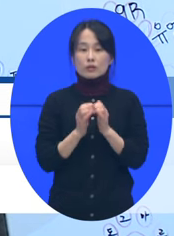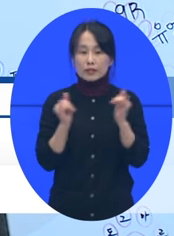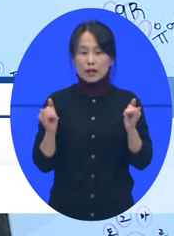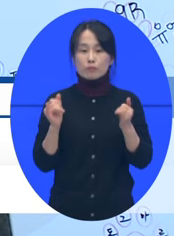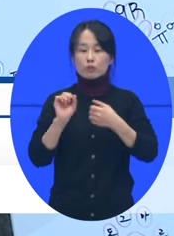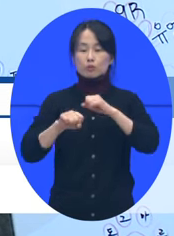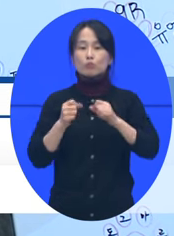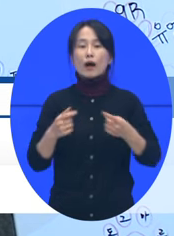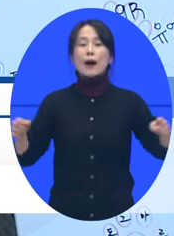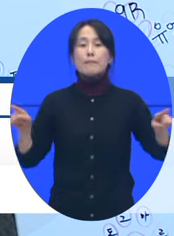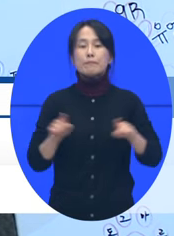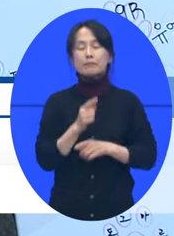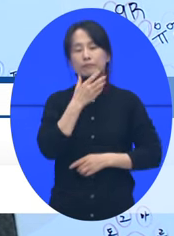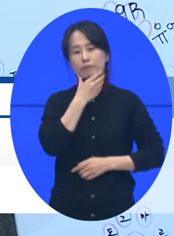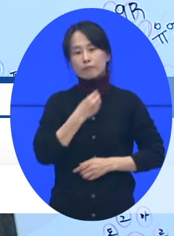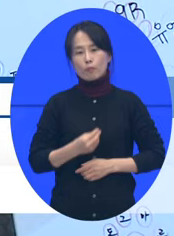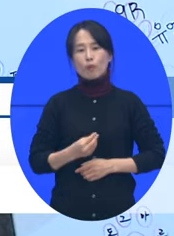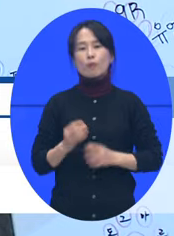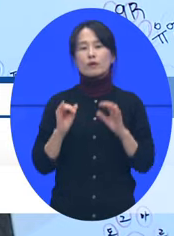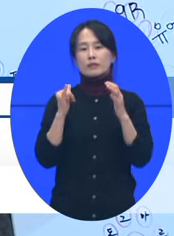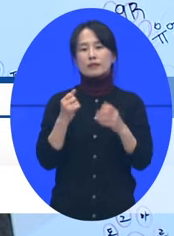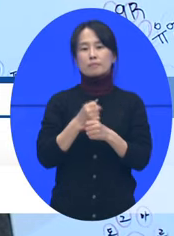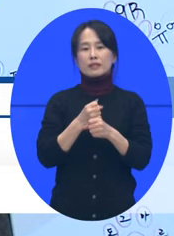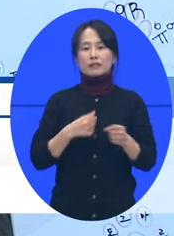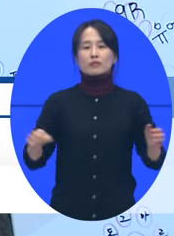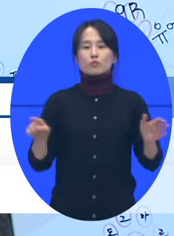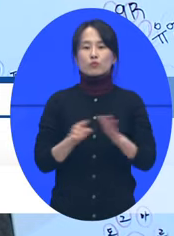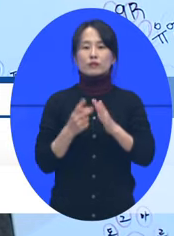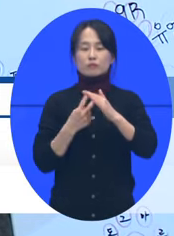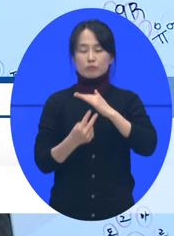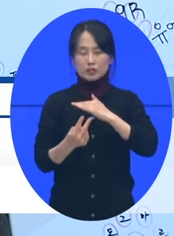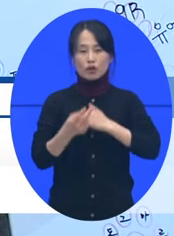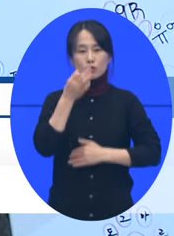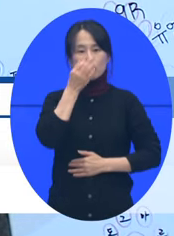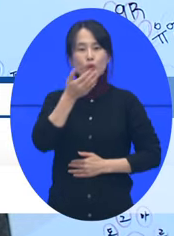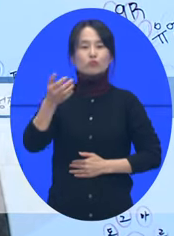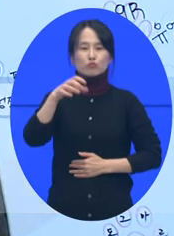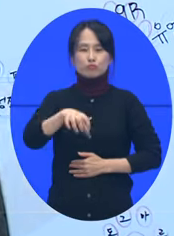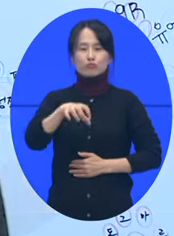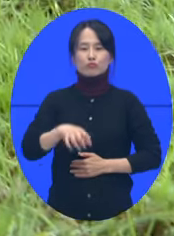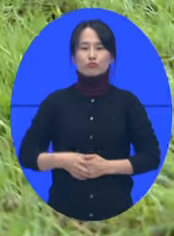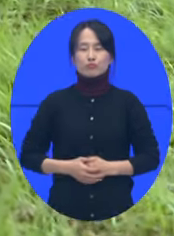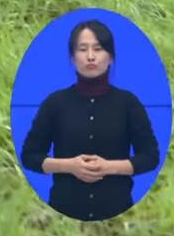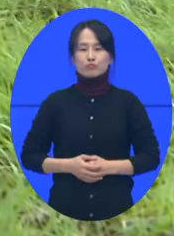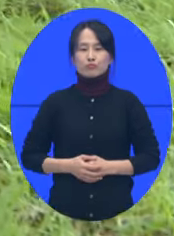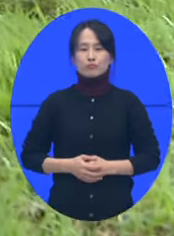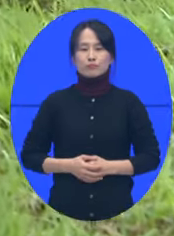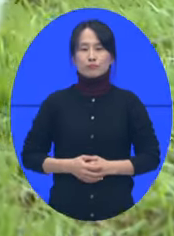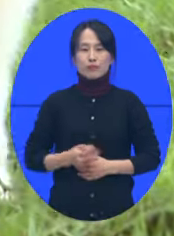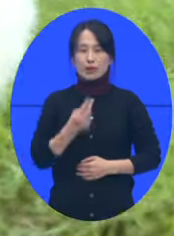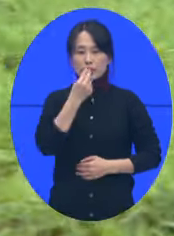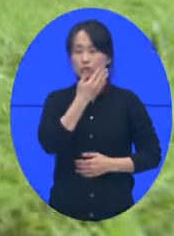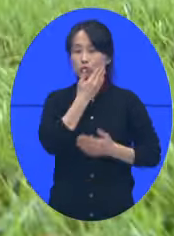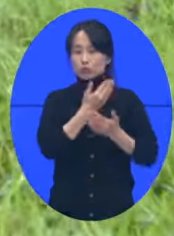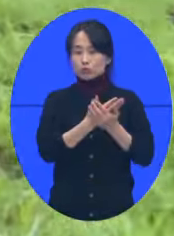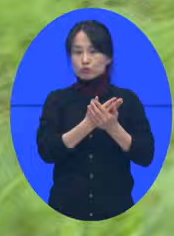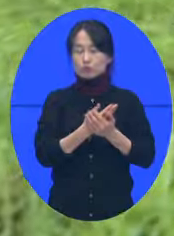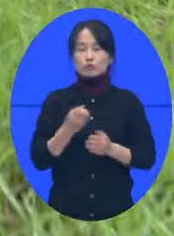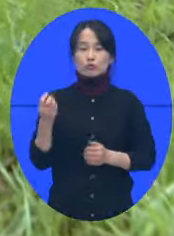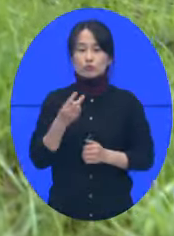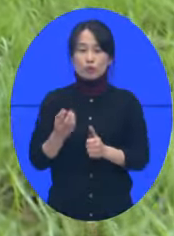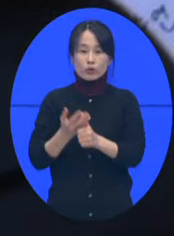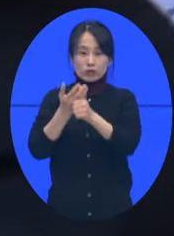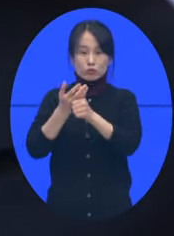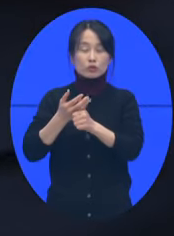사람과 동물이 함께 행복한 세상을 만들기 위한 비전을 제시하는 것입니다. 생명 존중부터 입양